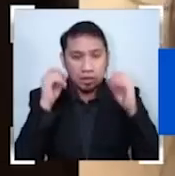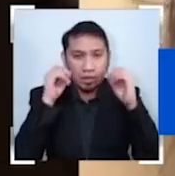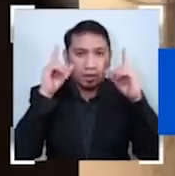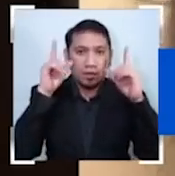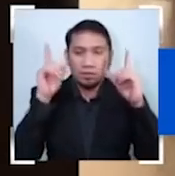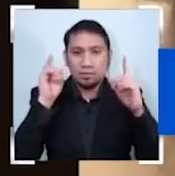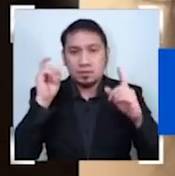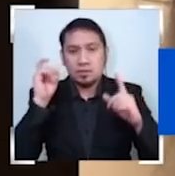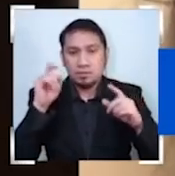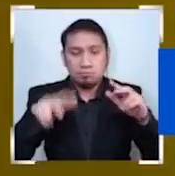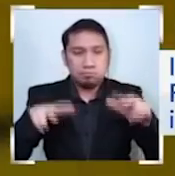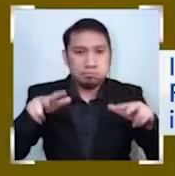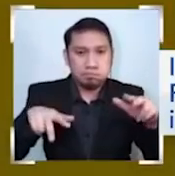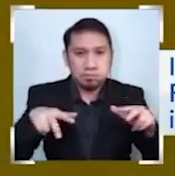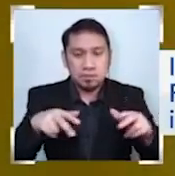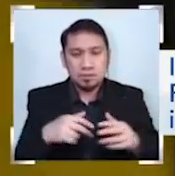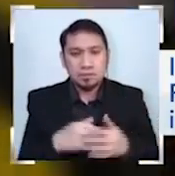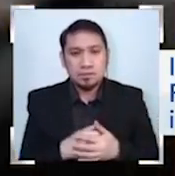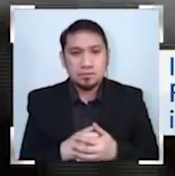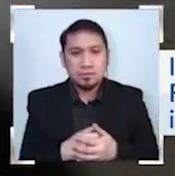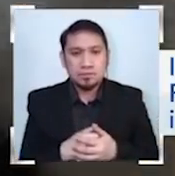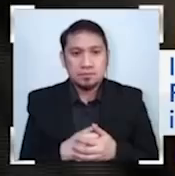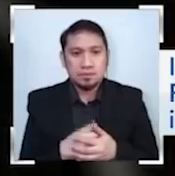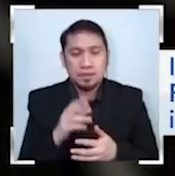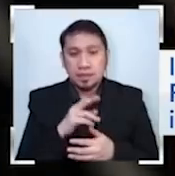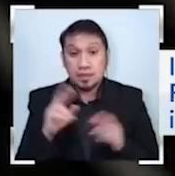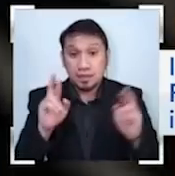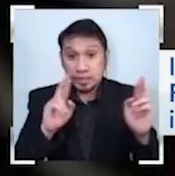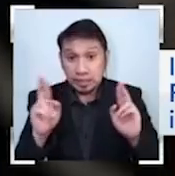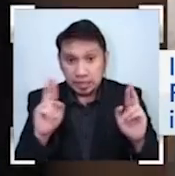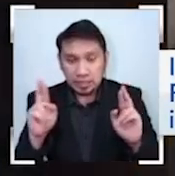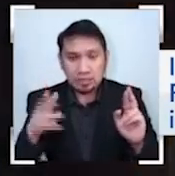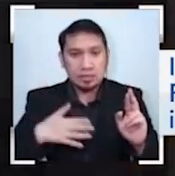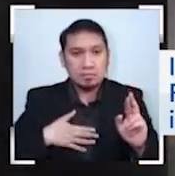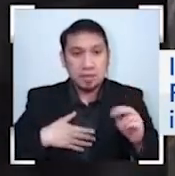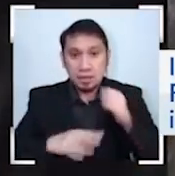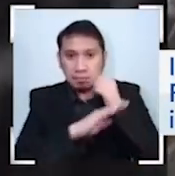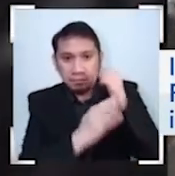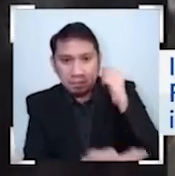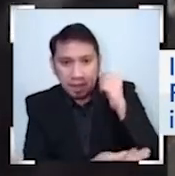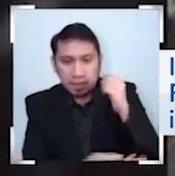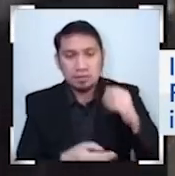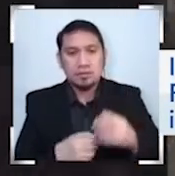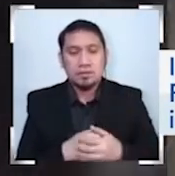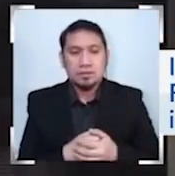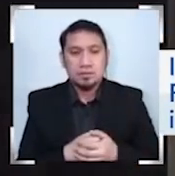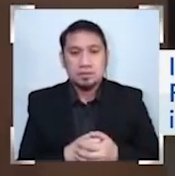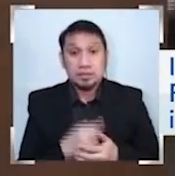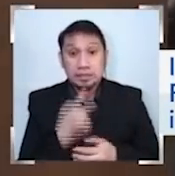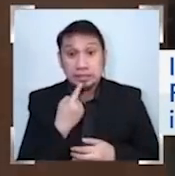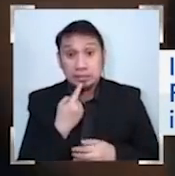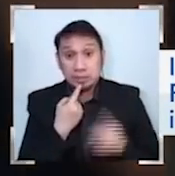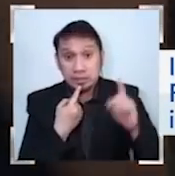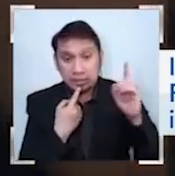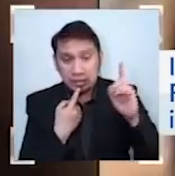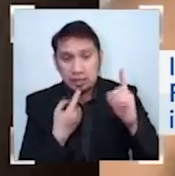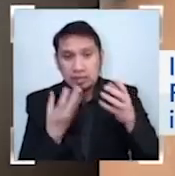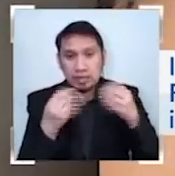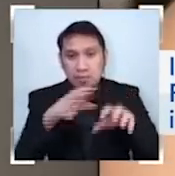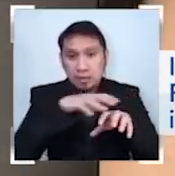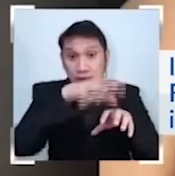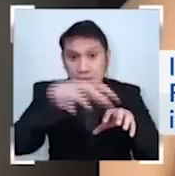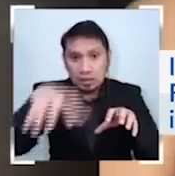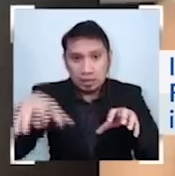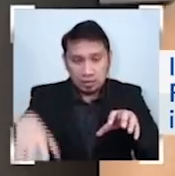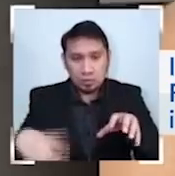Tsaka niready ko na po yung mga dadalhin ko. Sabi ni Shirley, marami sa mga kapitbahay niya nagsilikas na.